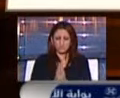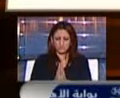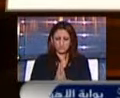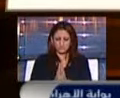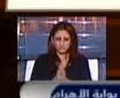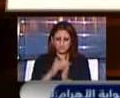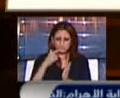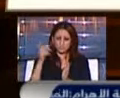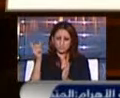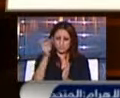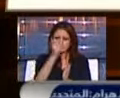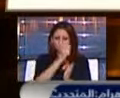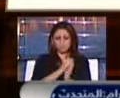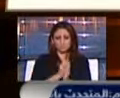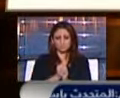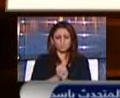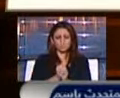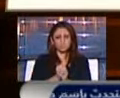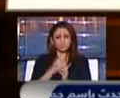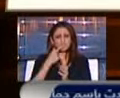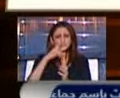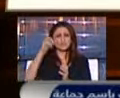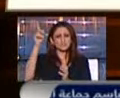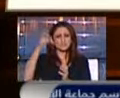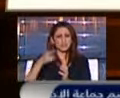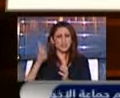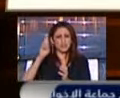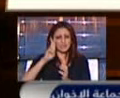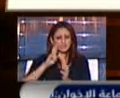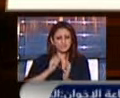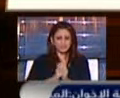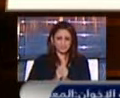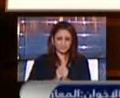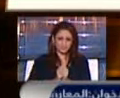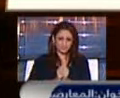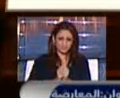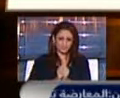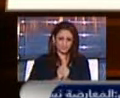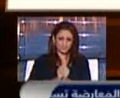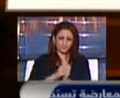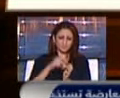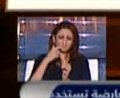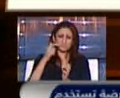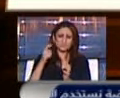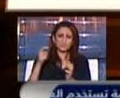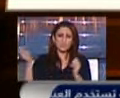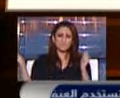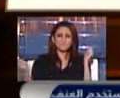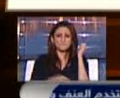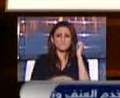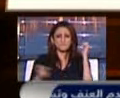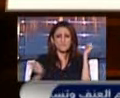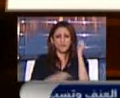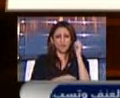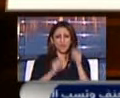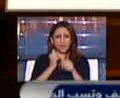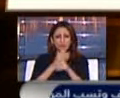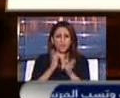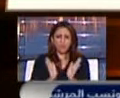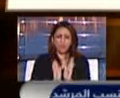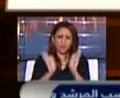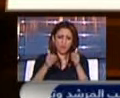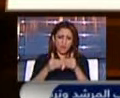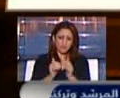ضرب الاستاذ ابو العز الحريري في اسكندريه والاستاذ الفخراني في المحله على ايدي الحريه والعداله. احنا